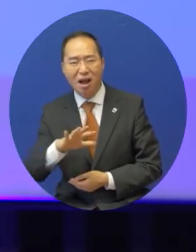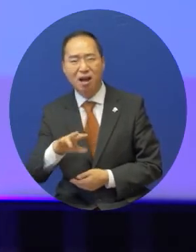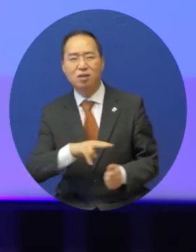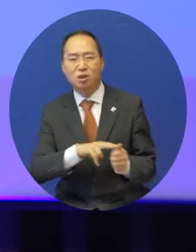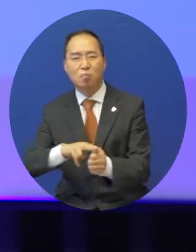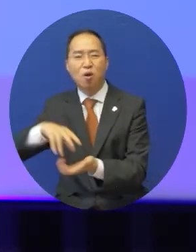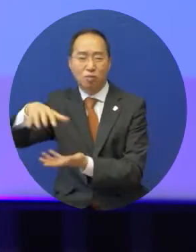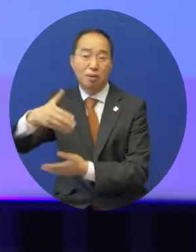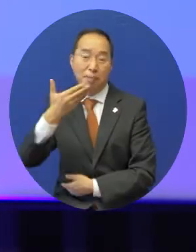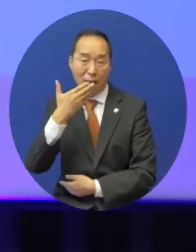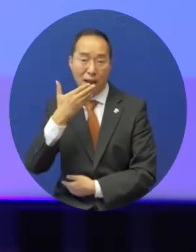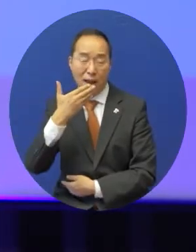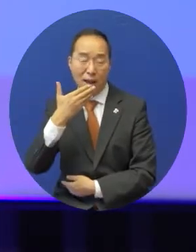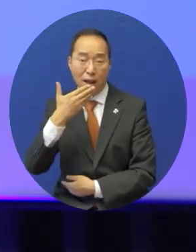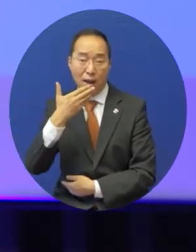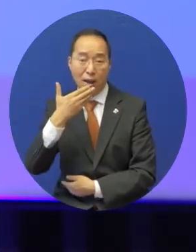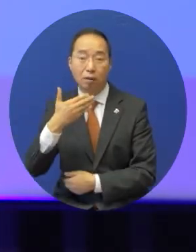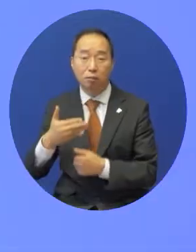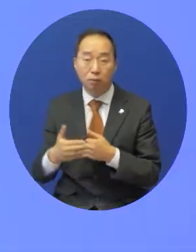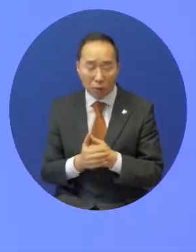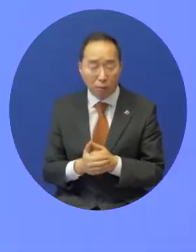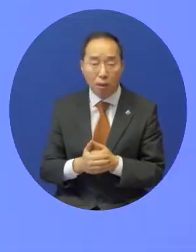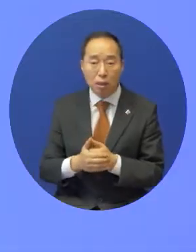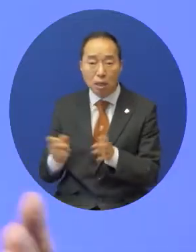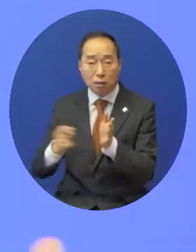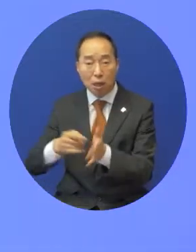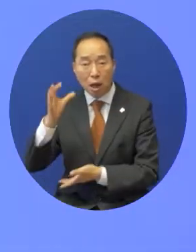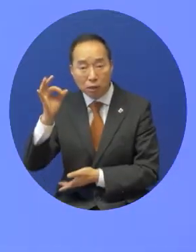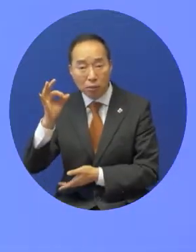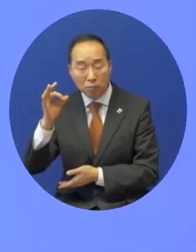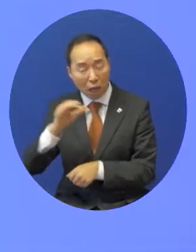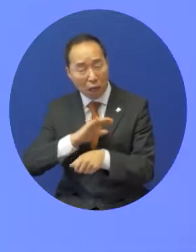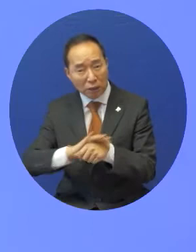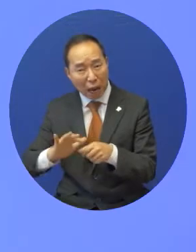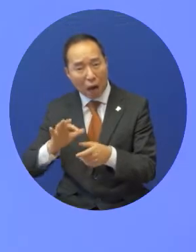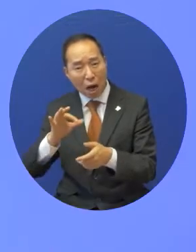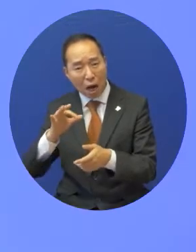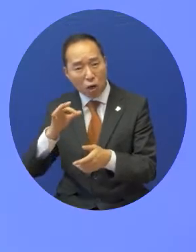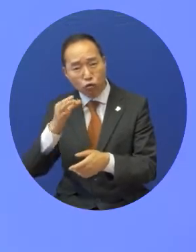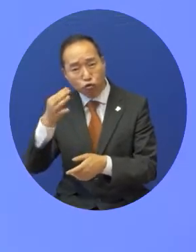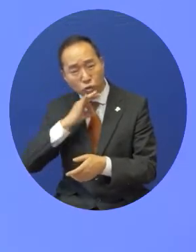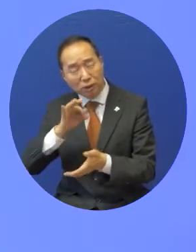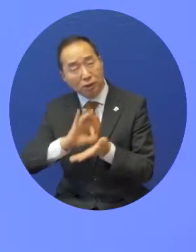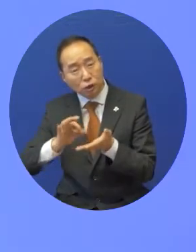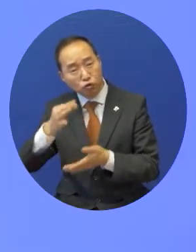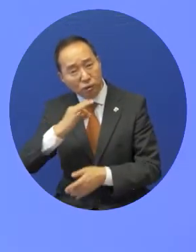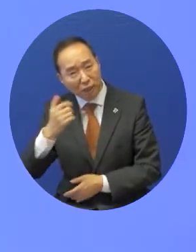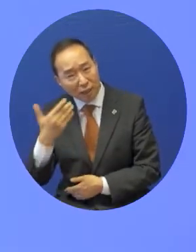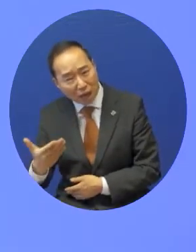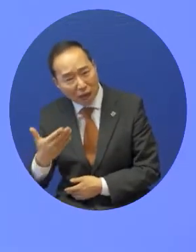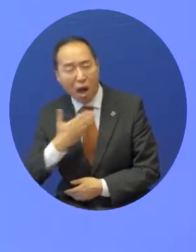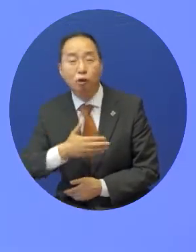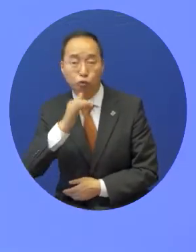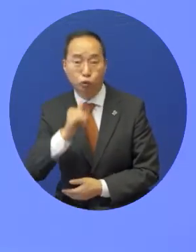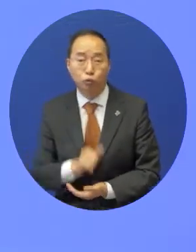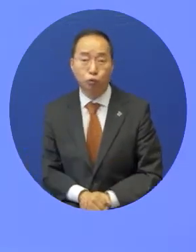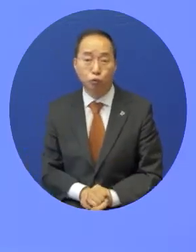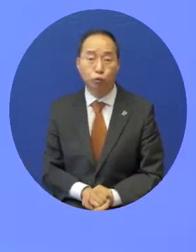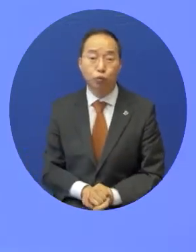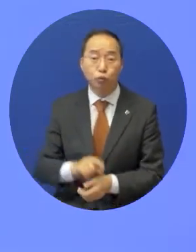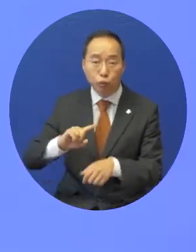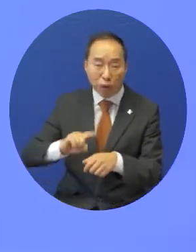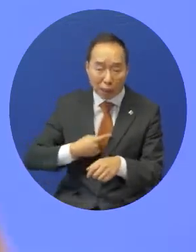흐름만 우리가 데이터를 얻어낸다 그러면 얼마나 이 재난지원금이 효과적으로 썼는지 우리가 알 수